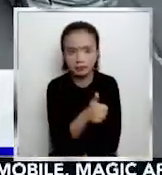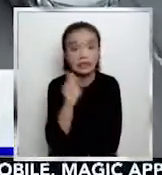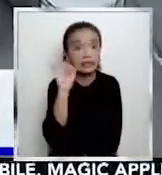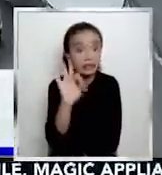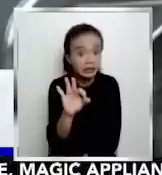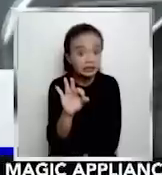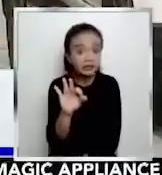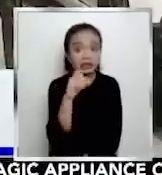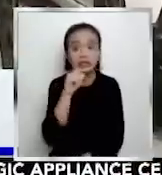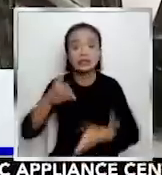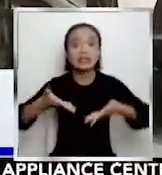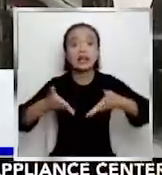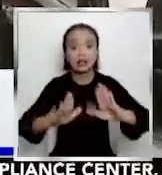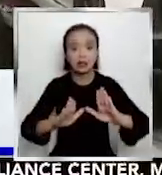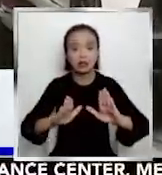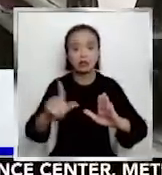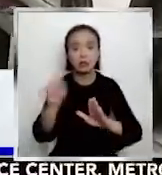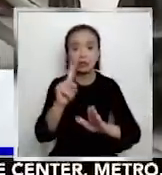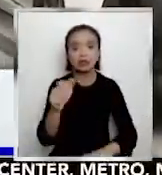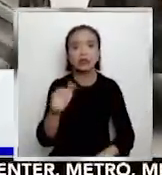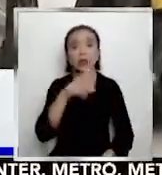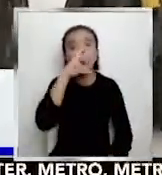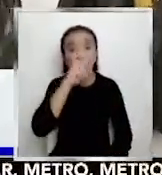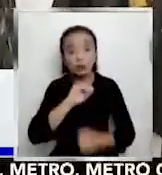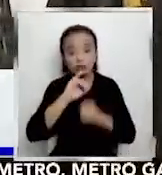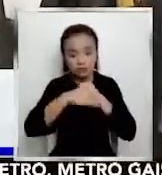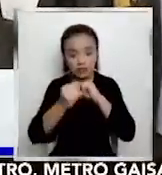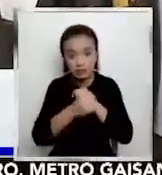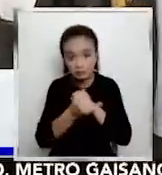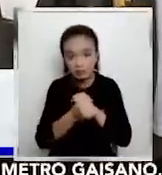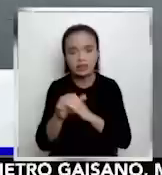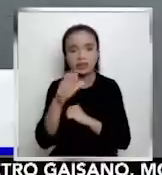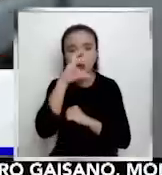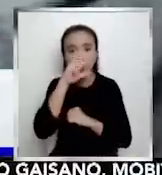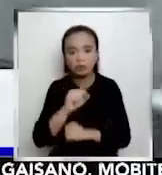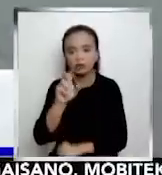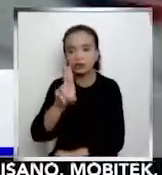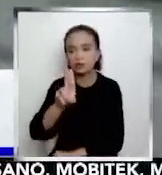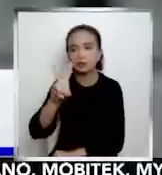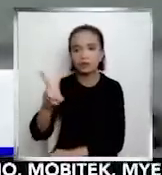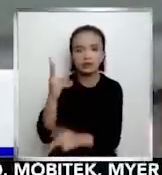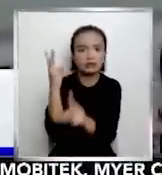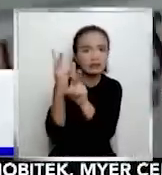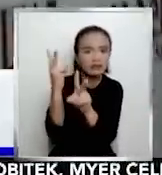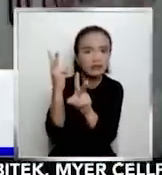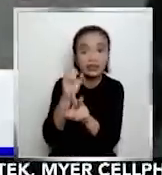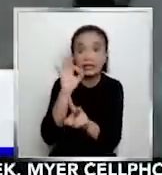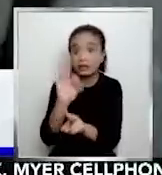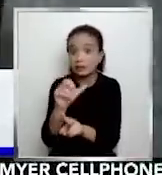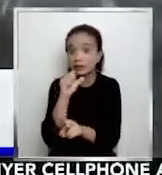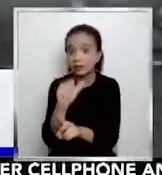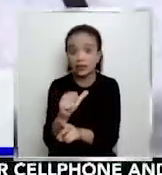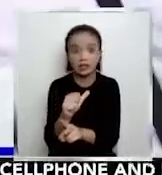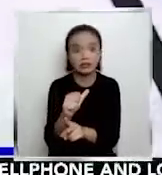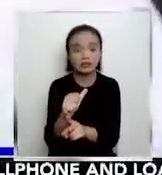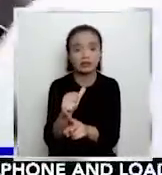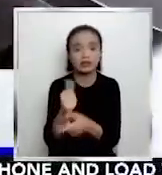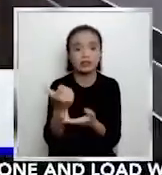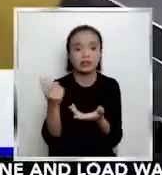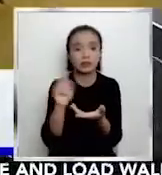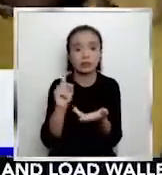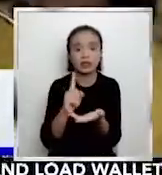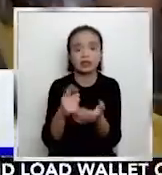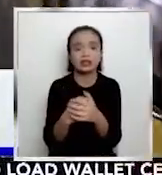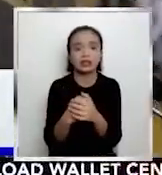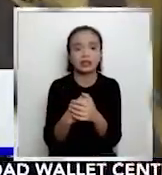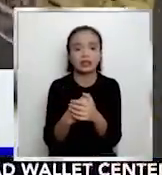pinayagang bumiyahe ang mga lumang jeep at mga UV Express sa June 30 kapag hindi agad sila nakapag-consolidate at bumuo ng mga